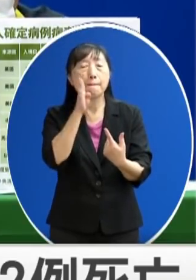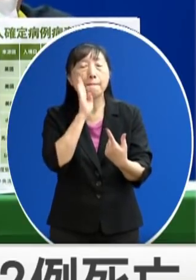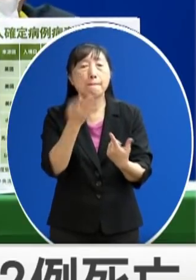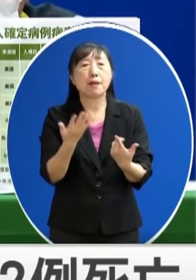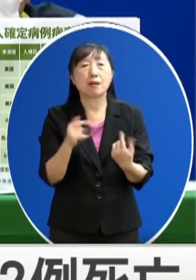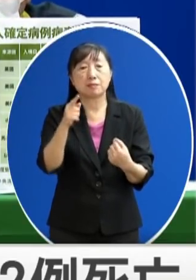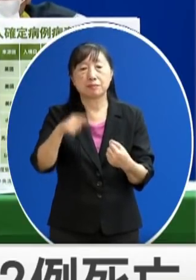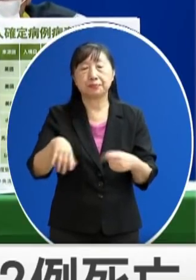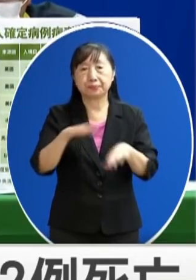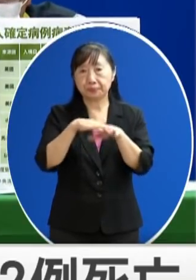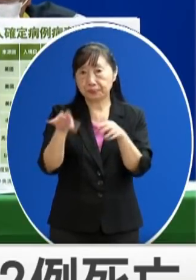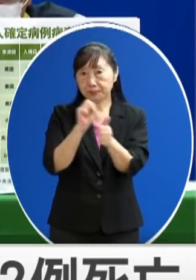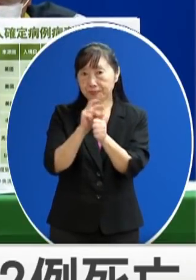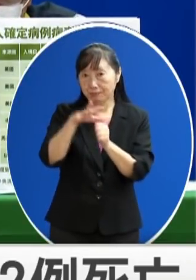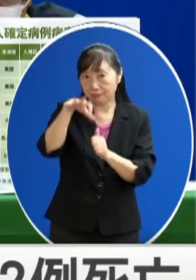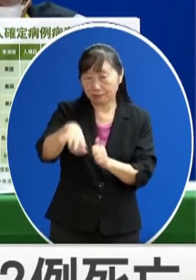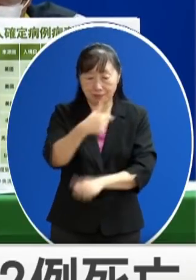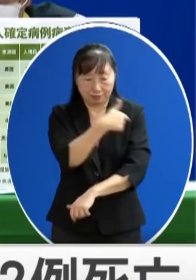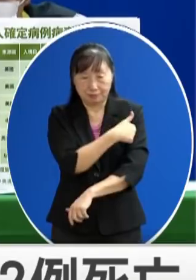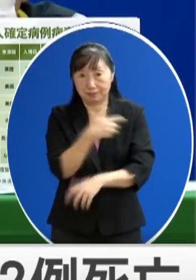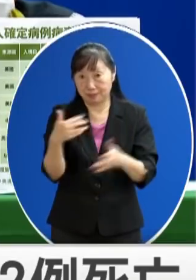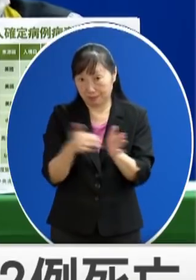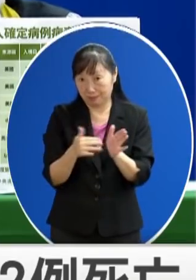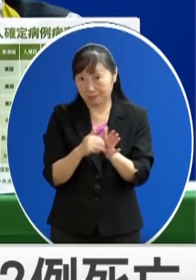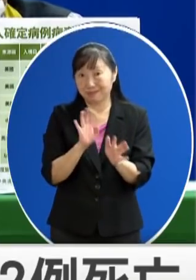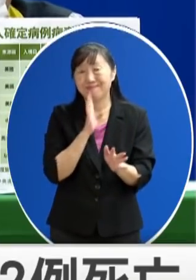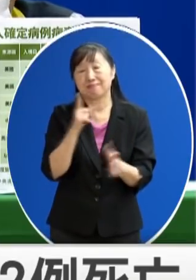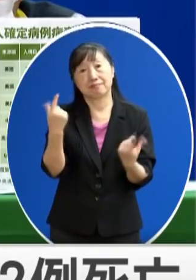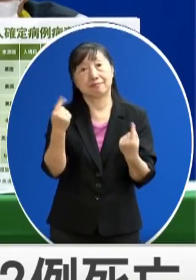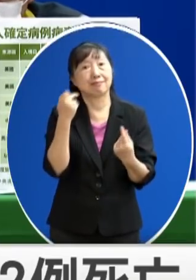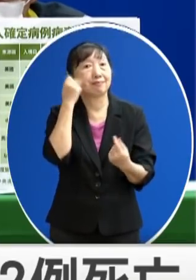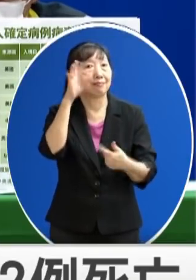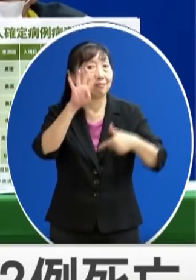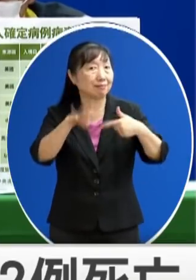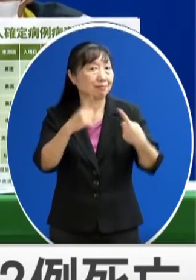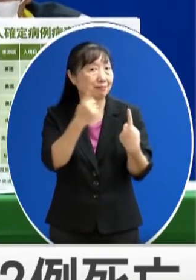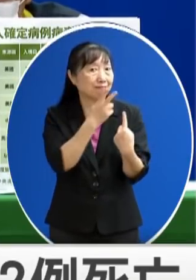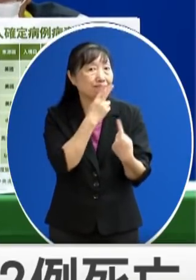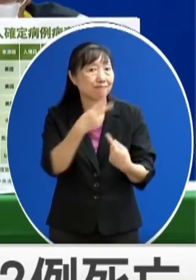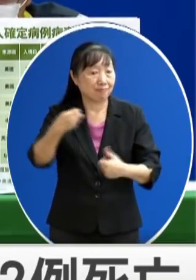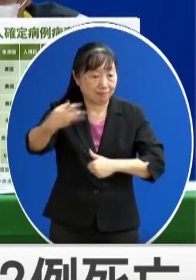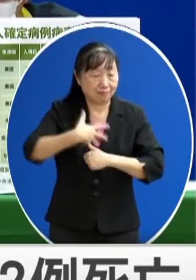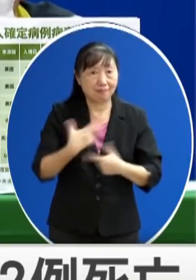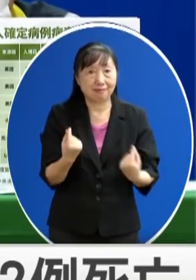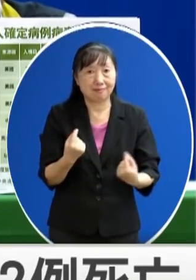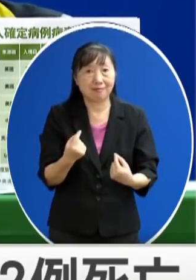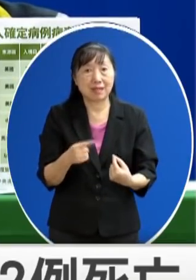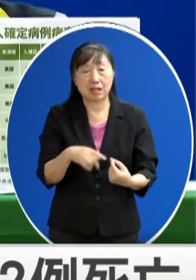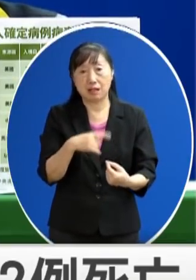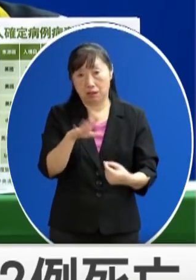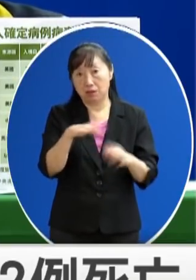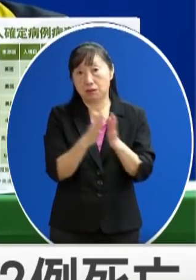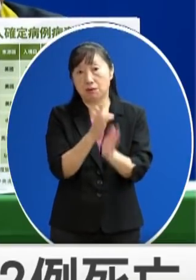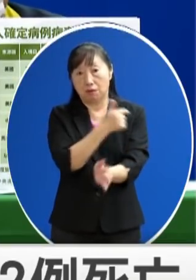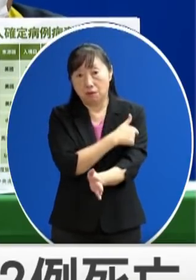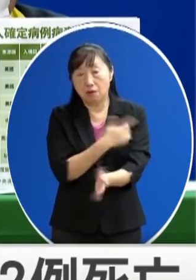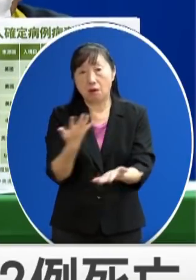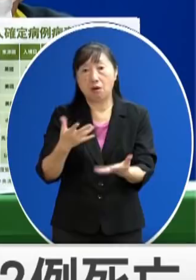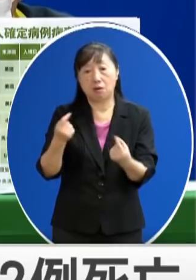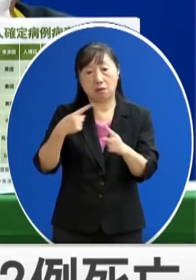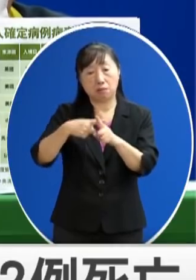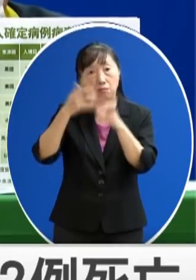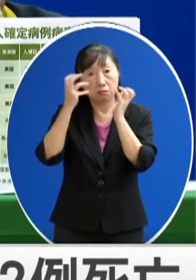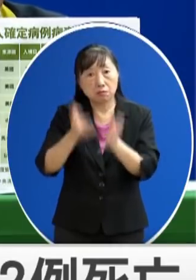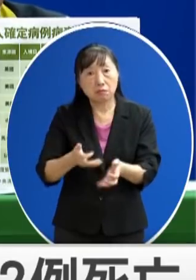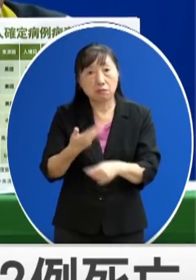打过疫苗的老人家都集体感染到这个哥伦比亚变异株之后，也是有打疫苗后仍然重症或死亡的这样的一